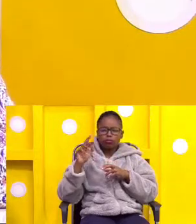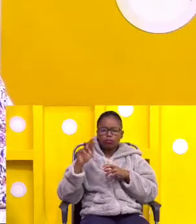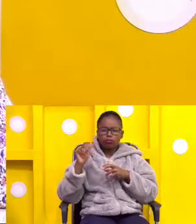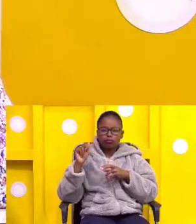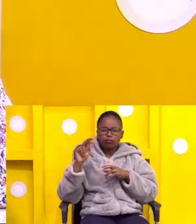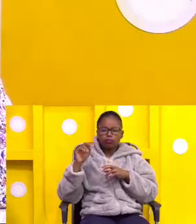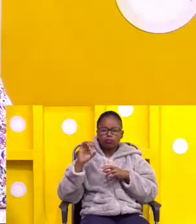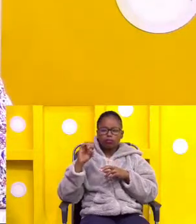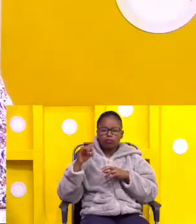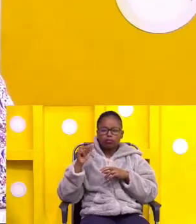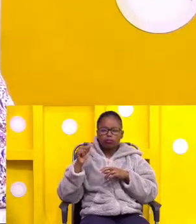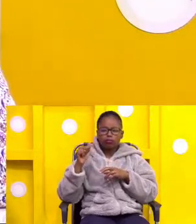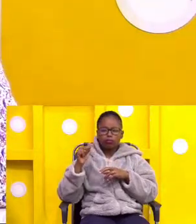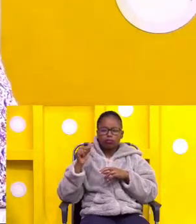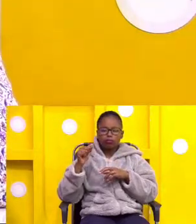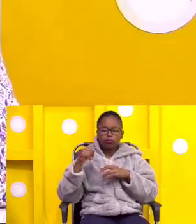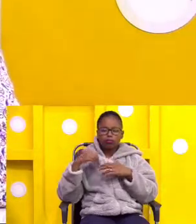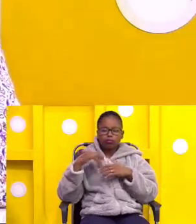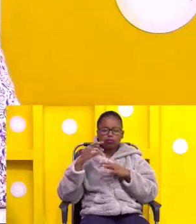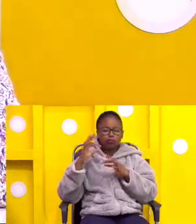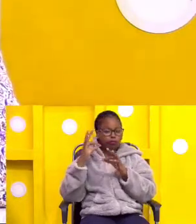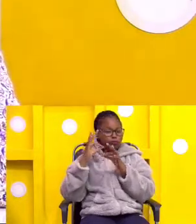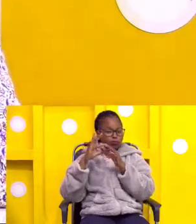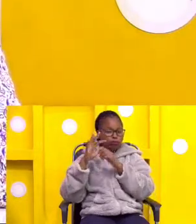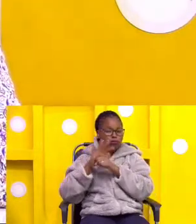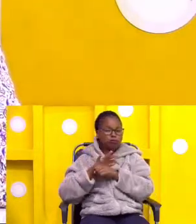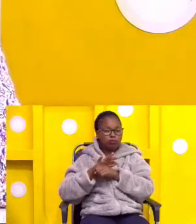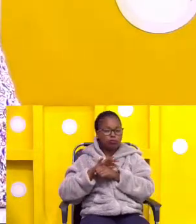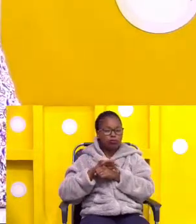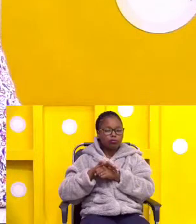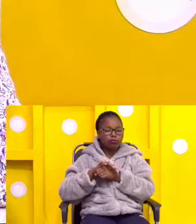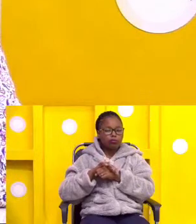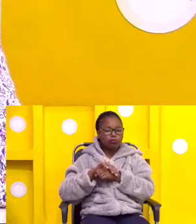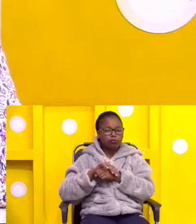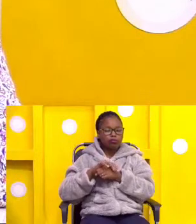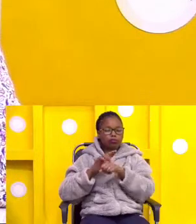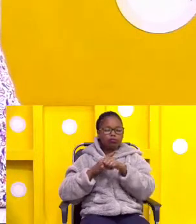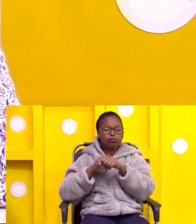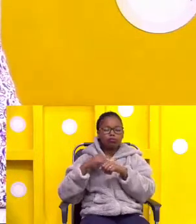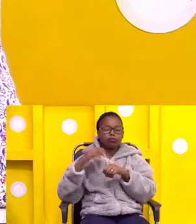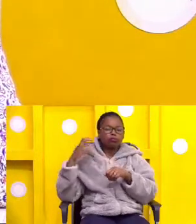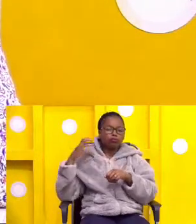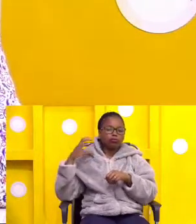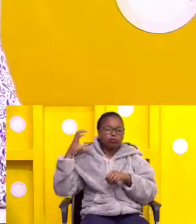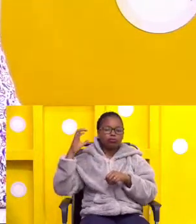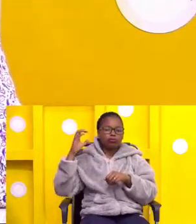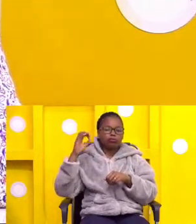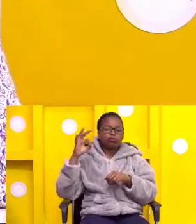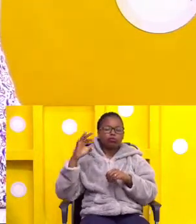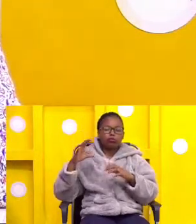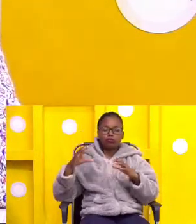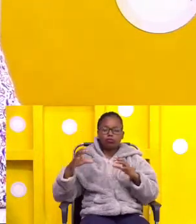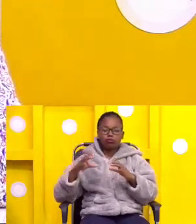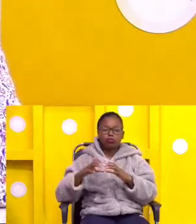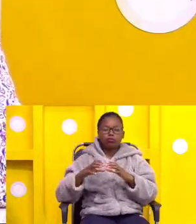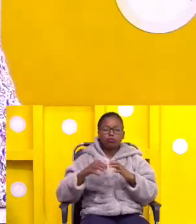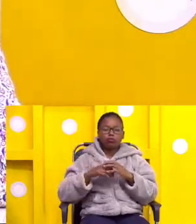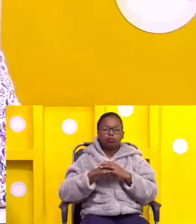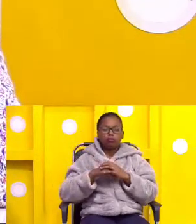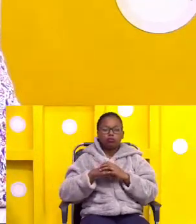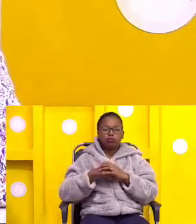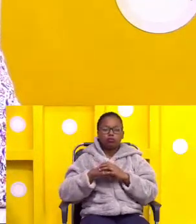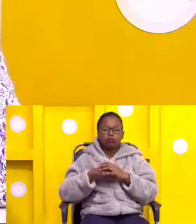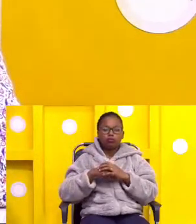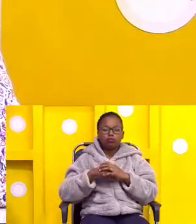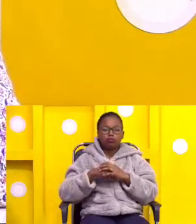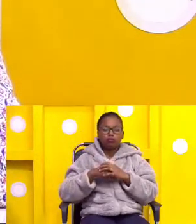sana. Lugo na kienda kuhuruo na kuri iguru. Todo wali chairman wa cooperative. Akienda kuhuruo